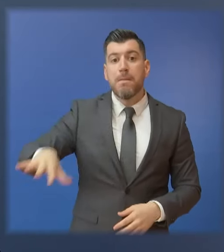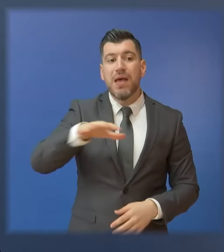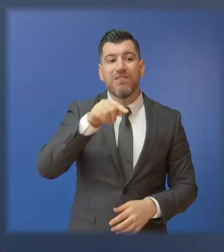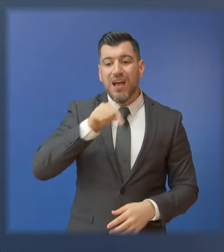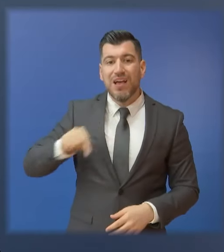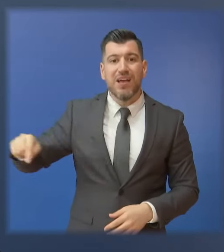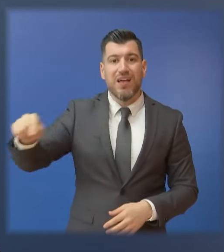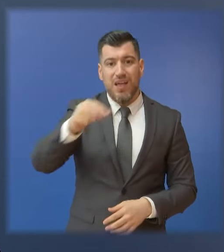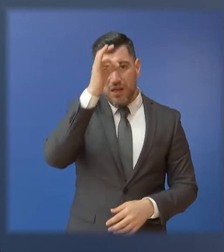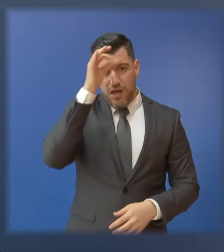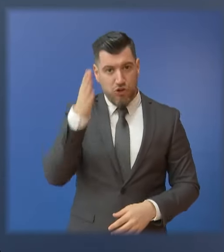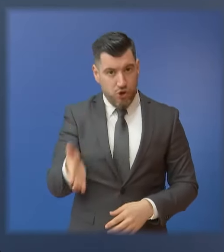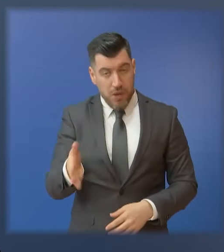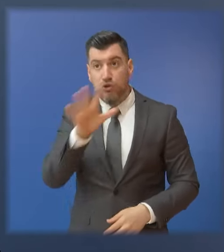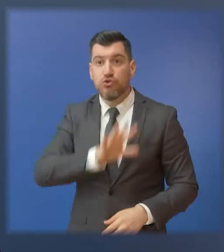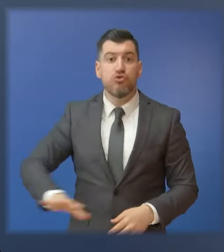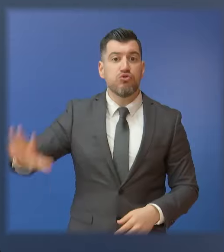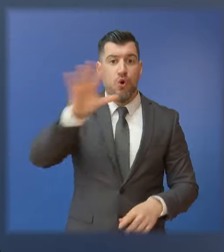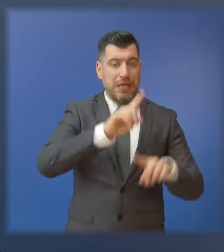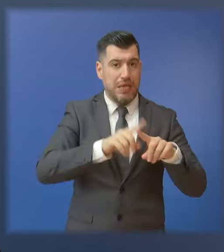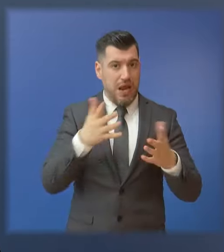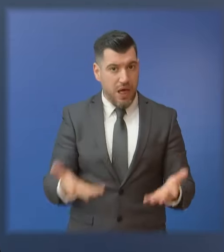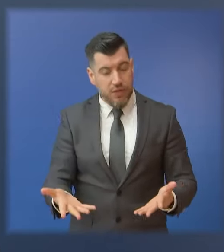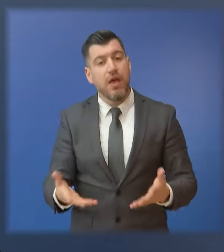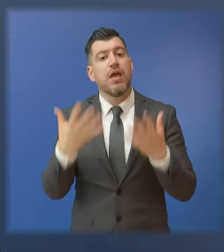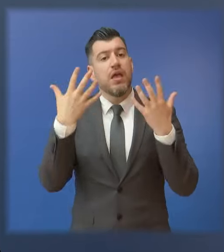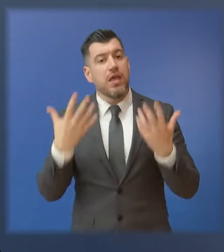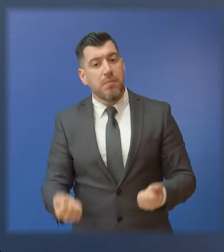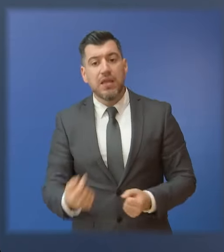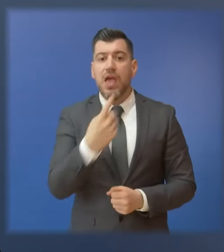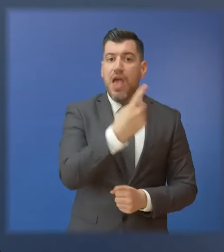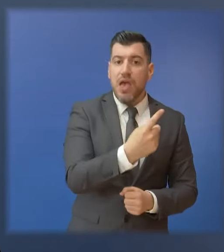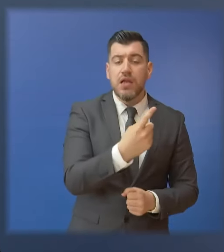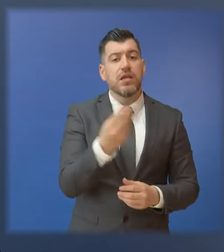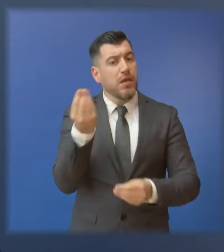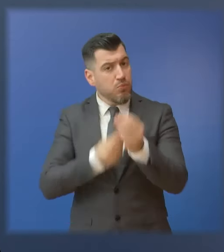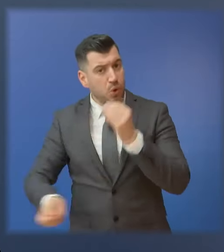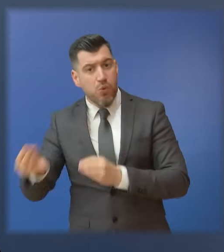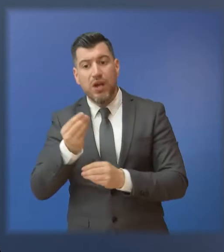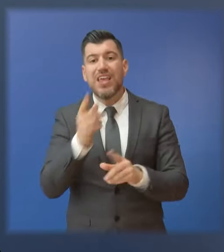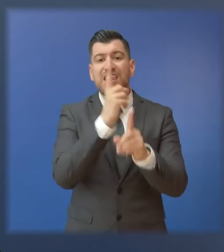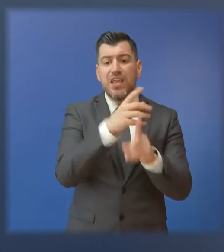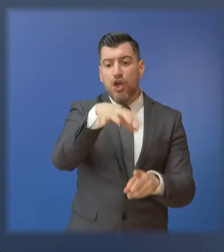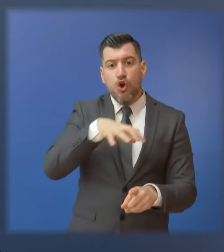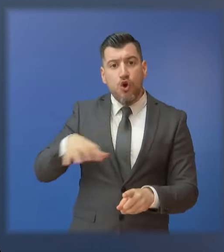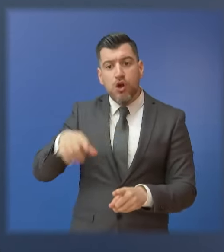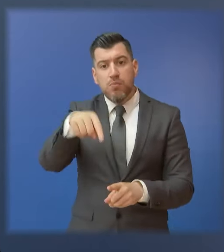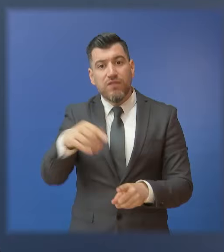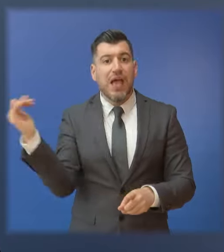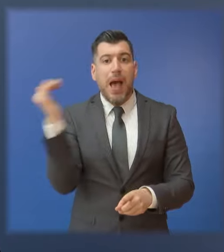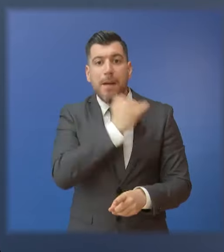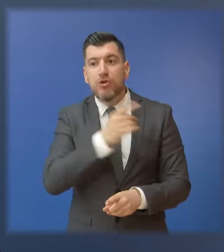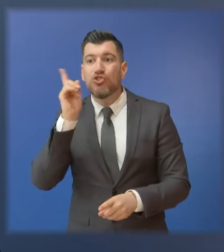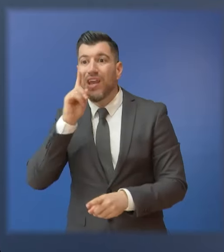διεύθυνσης αστυνομίας σε όλη την επικράτεια έχουν εξασφαλιστεί ένας ή περισσότεροι ειδικά διαμορφωμένοι χώροι που λειτουργούν ως safe